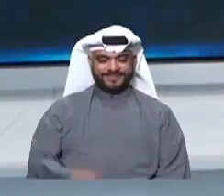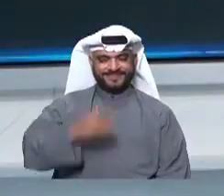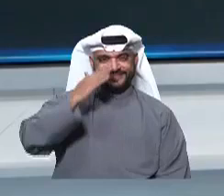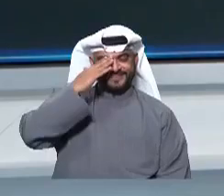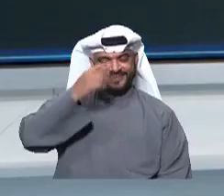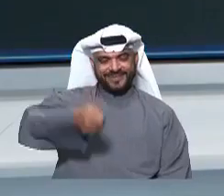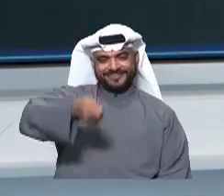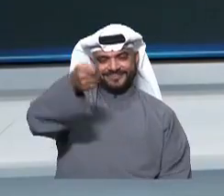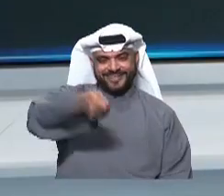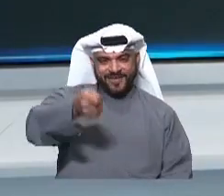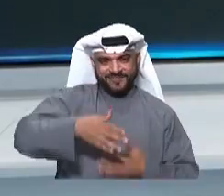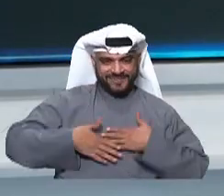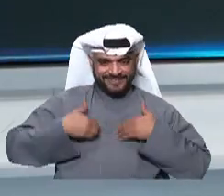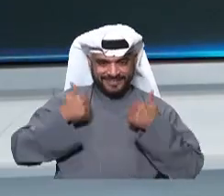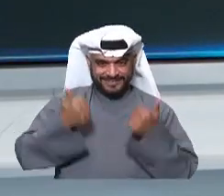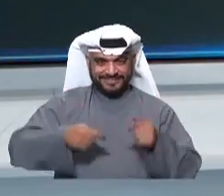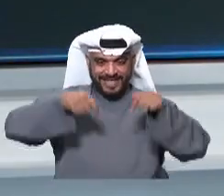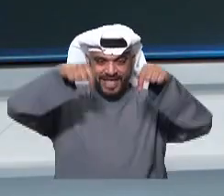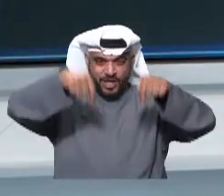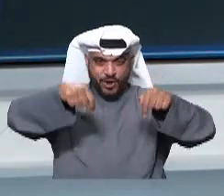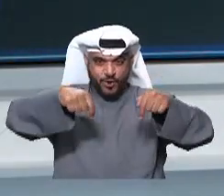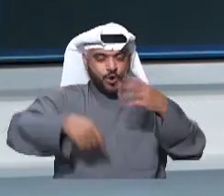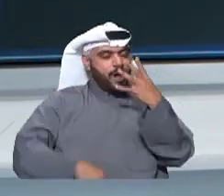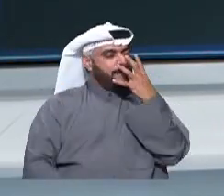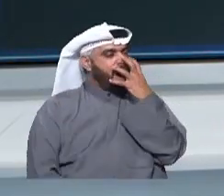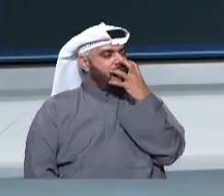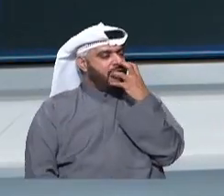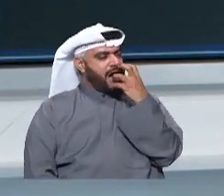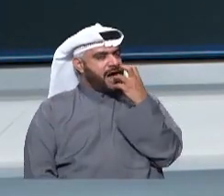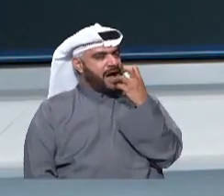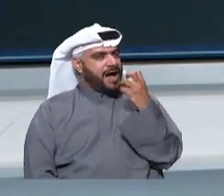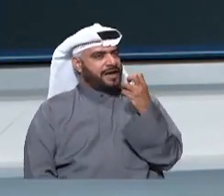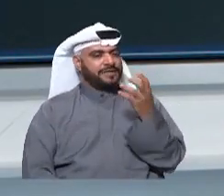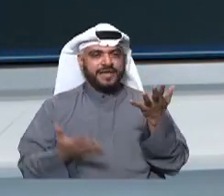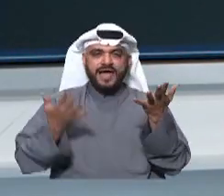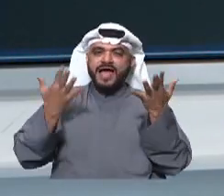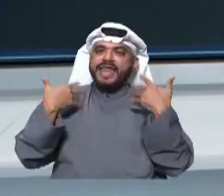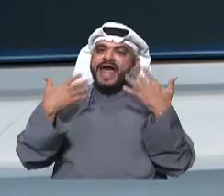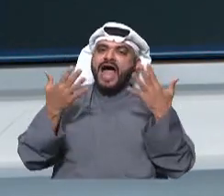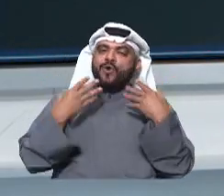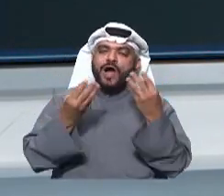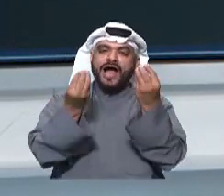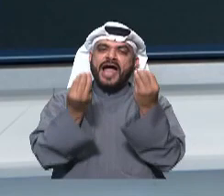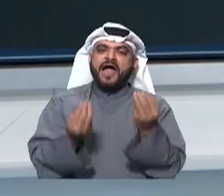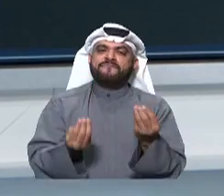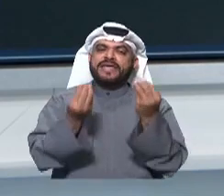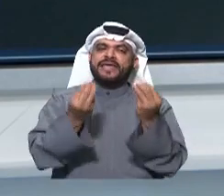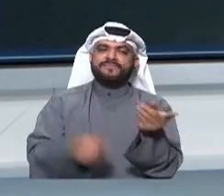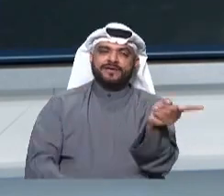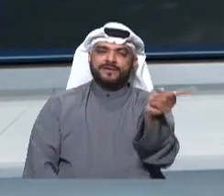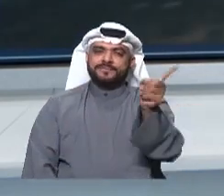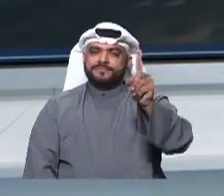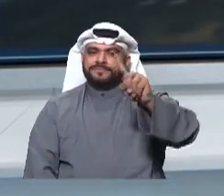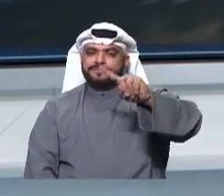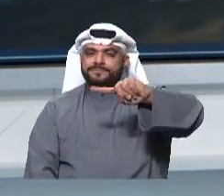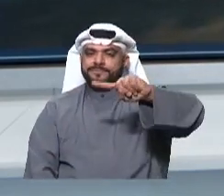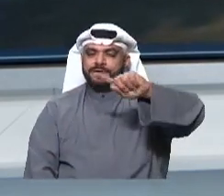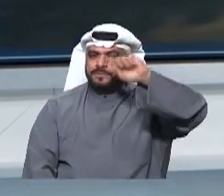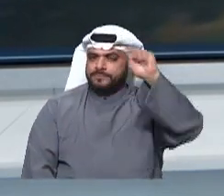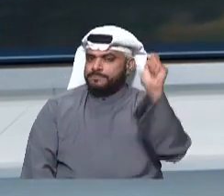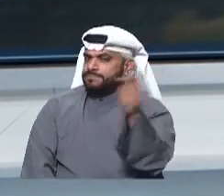السلام عليكم أعزائي المشاهدين. أجواء دافئة ورياح جنوبية شرقية خفيفة لمعتدل السرعة، تتراوح سرعتها بشكل عام ما